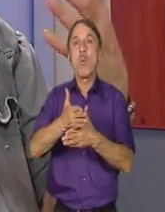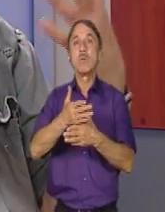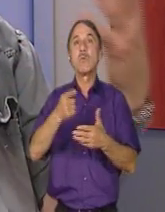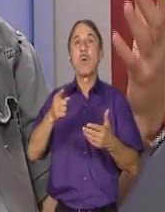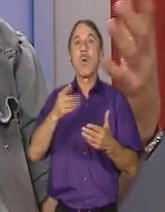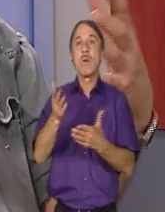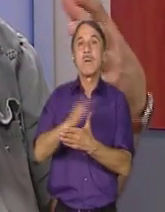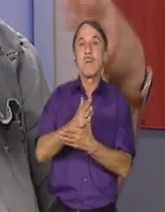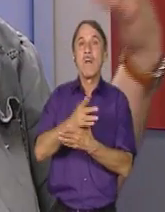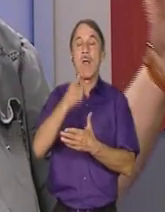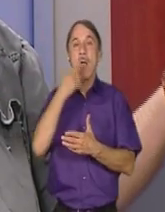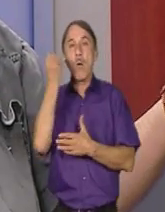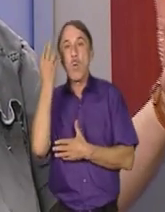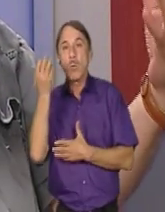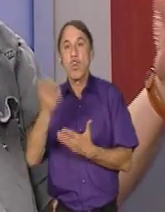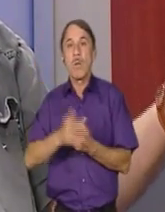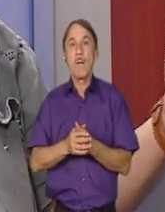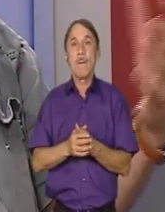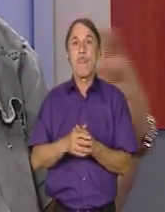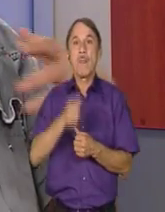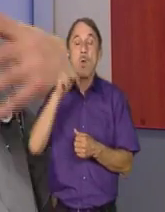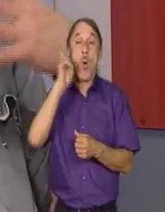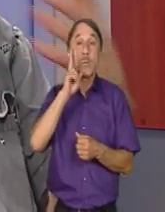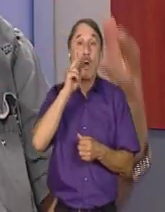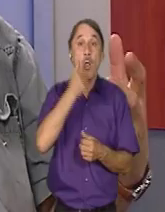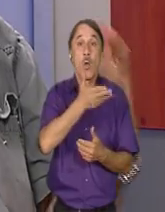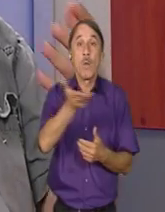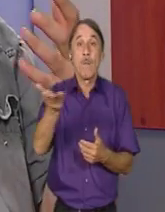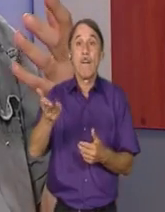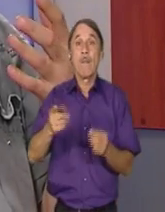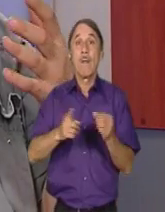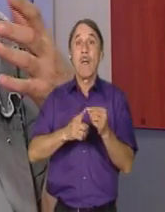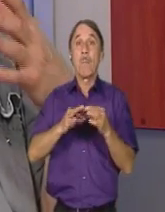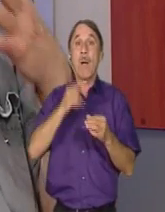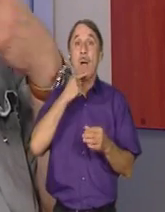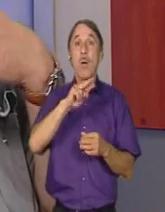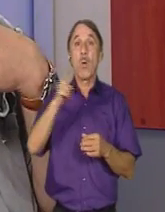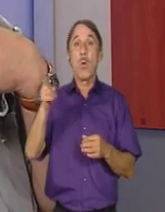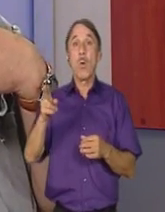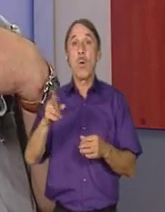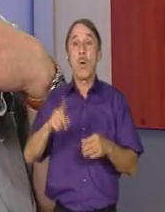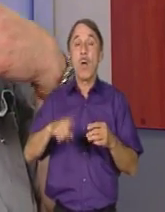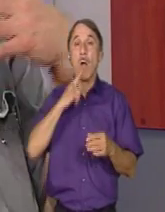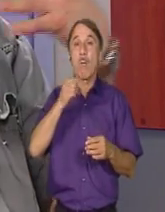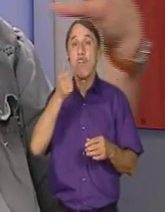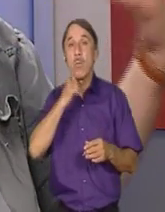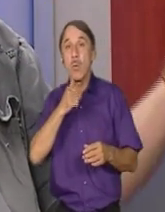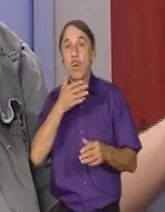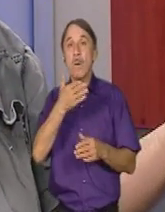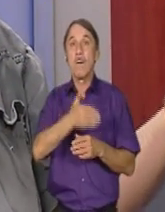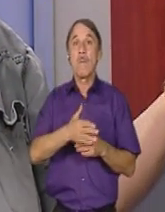tobožnju barijeru između visoke kulture i običnih ljudi. Pa onda imate scene na